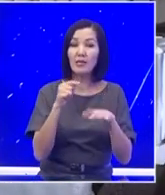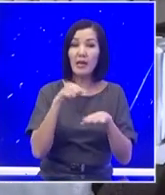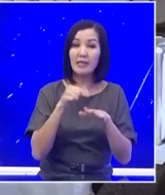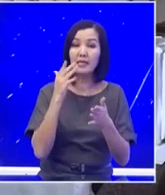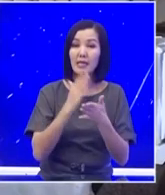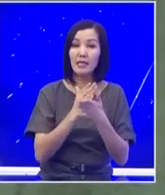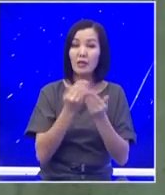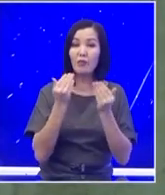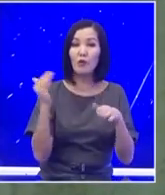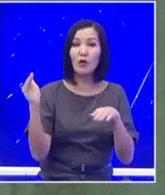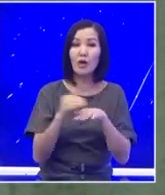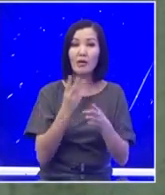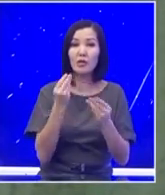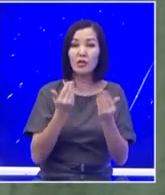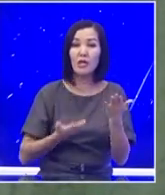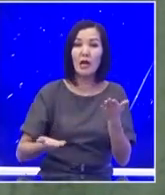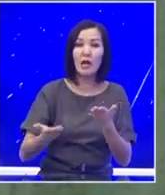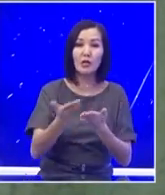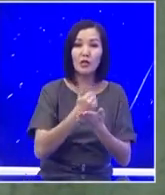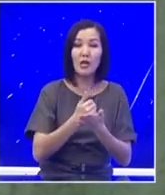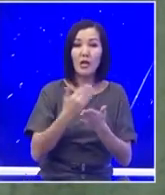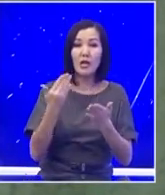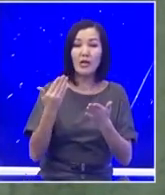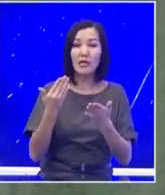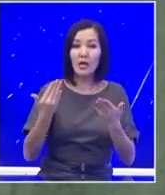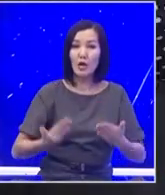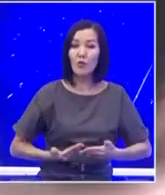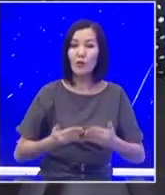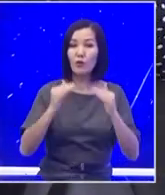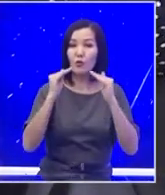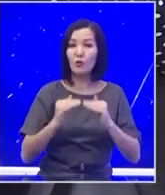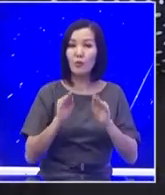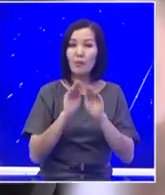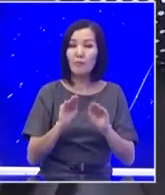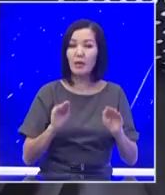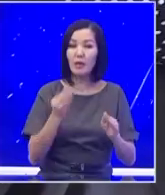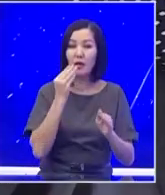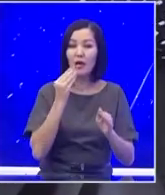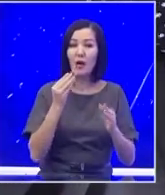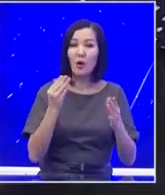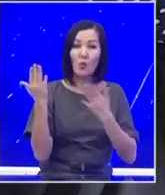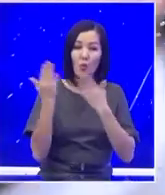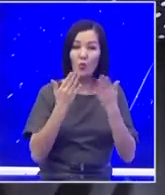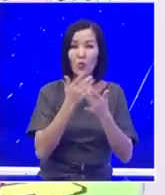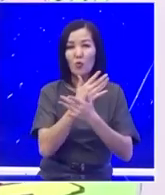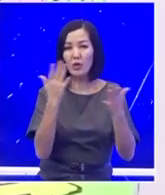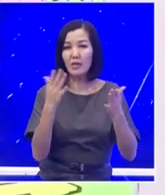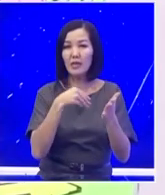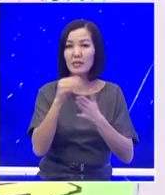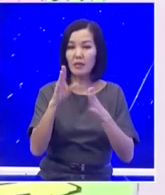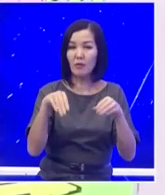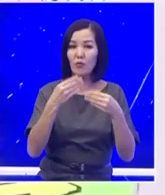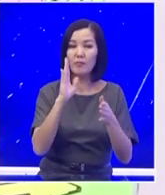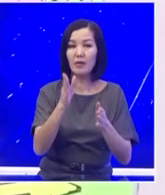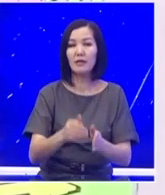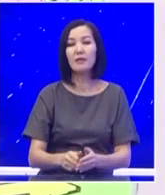Бүгінгі қайырымдылықтан жиналған барлық қаражат әлеуметтік жағдайы төмен балаларға оқу құралдарын сатып алуға жұмсалмақ. Меруерт